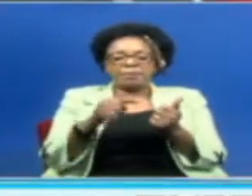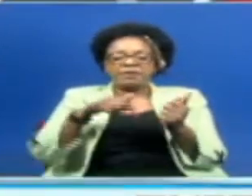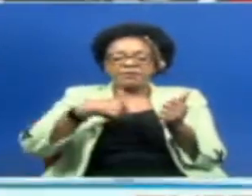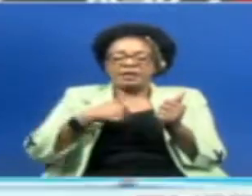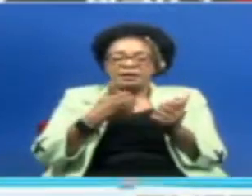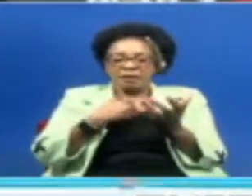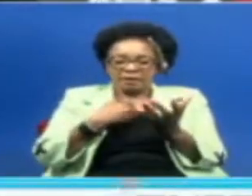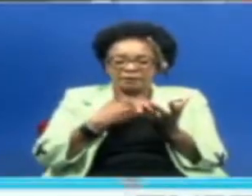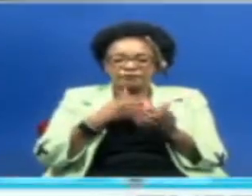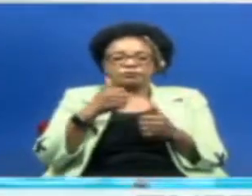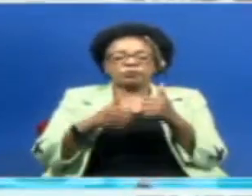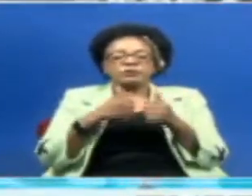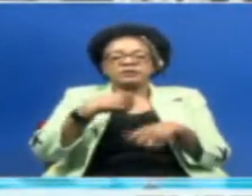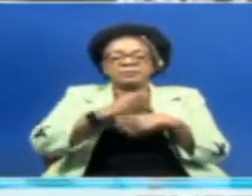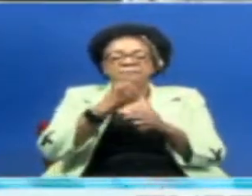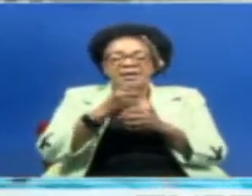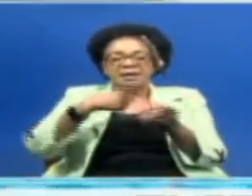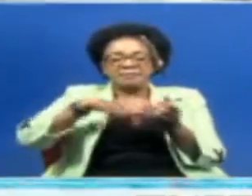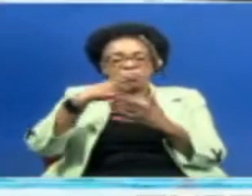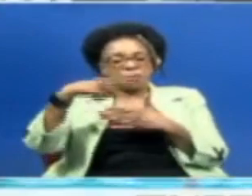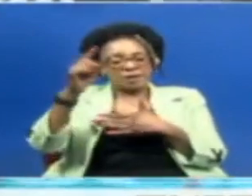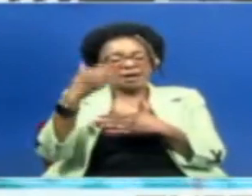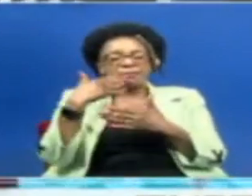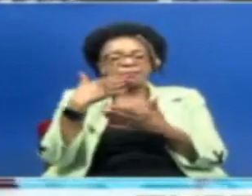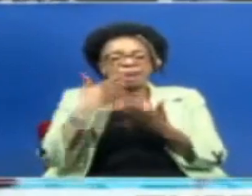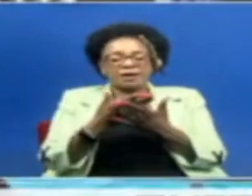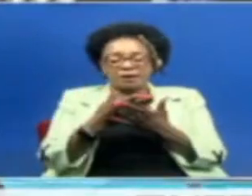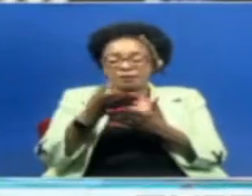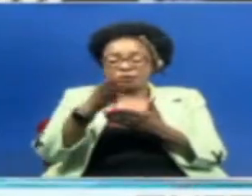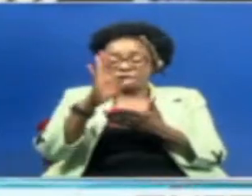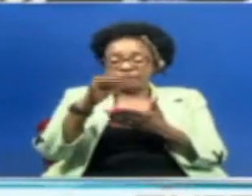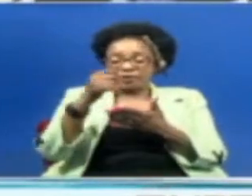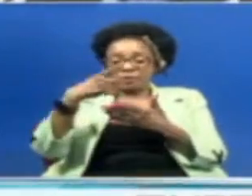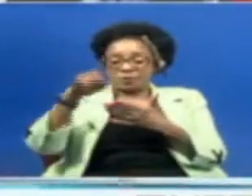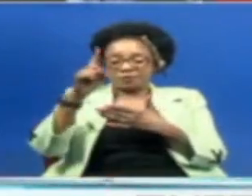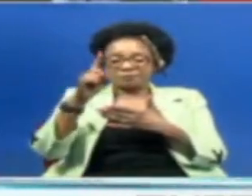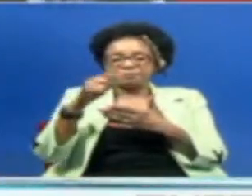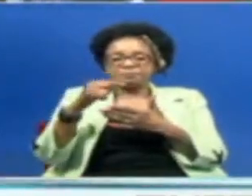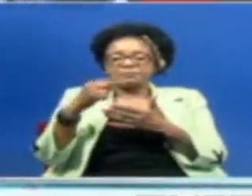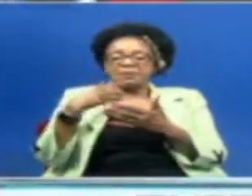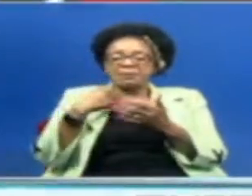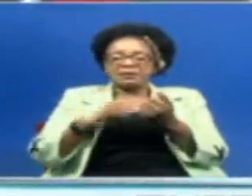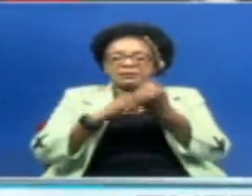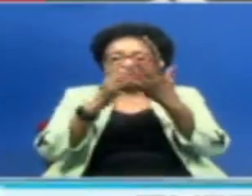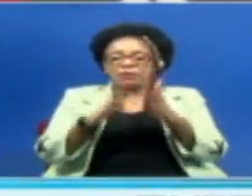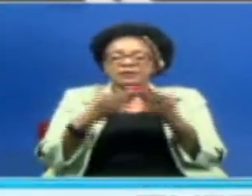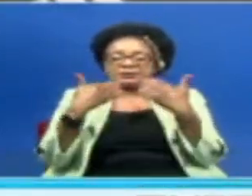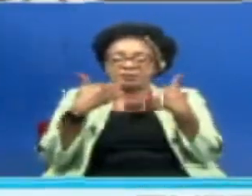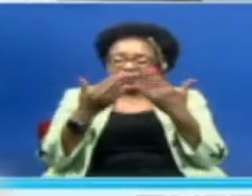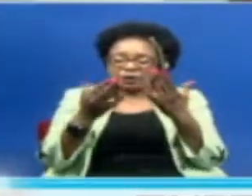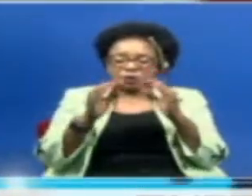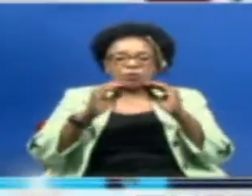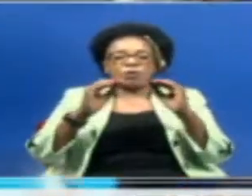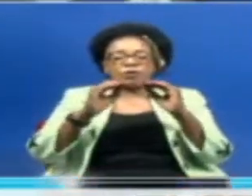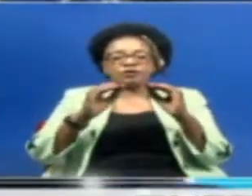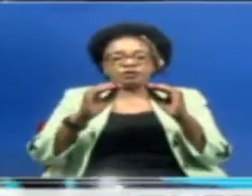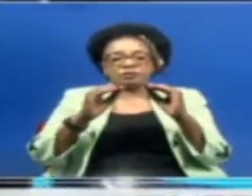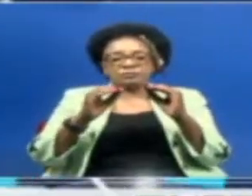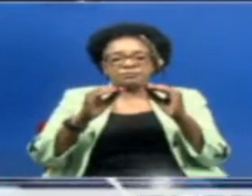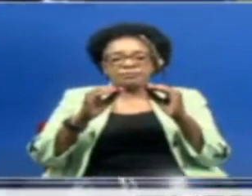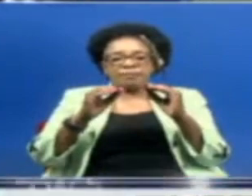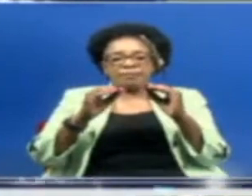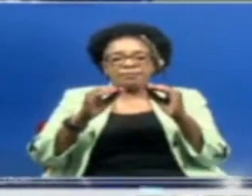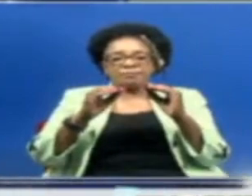imeniwezesha kushinda. So nashukuru kwa ushindi na mafans wote, nawaambia shukrani. My coaches, all